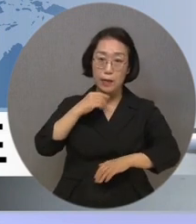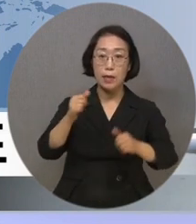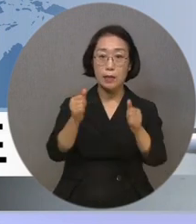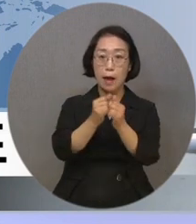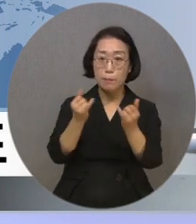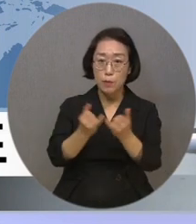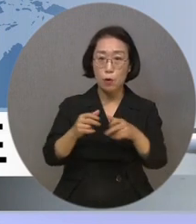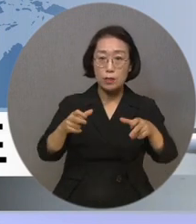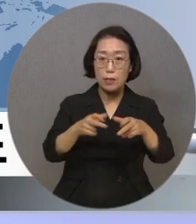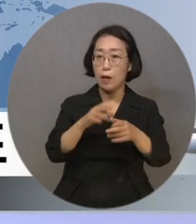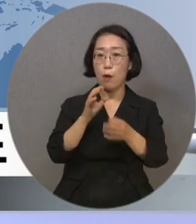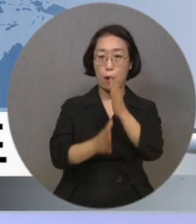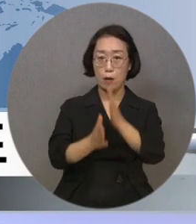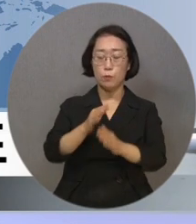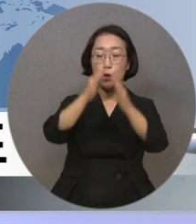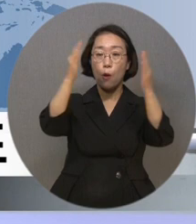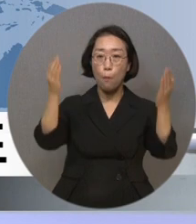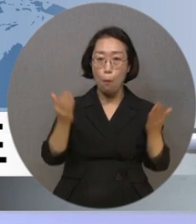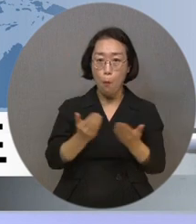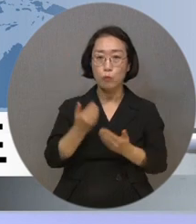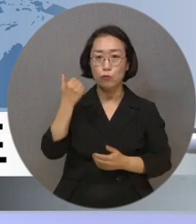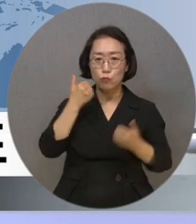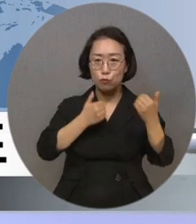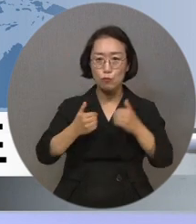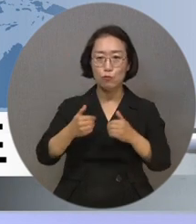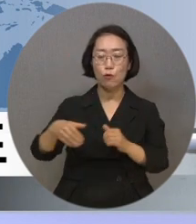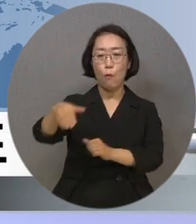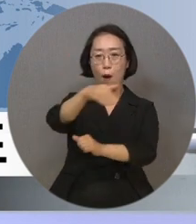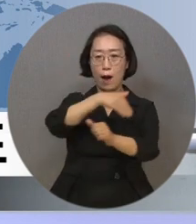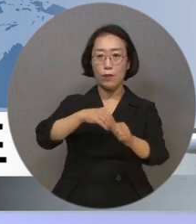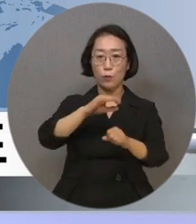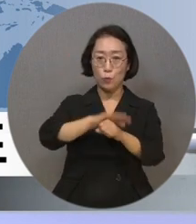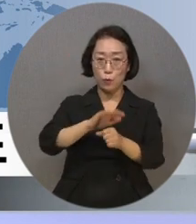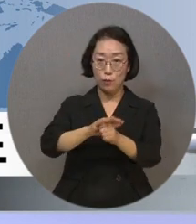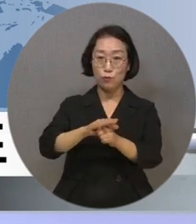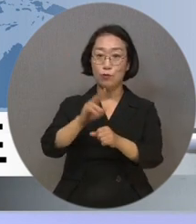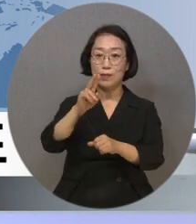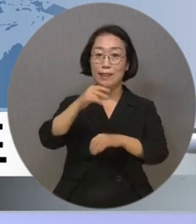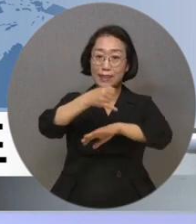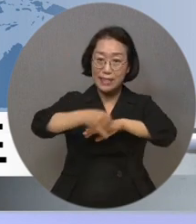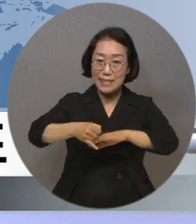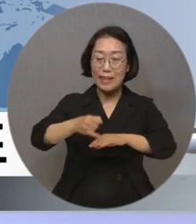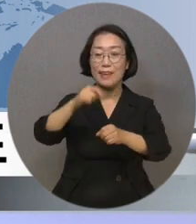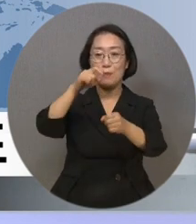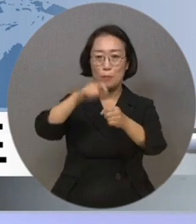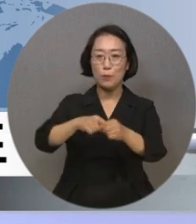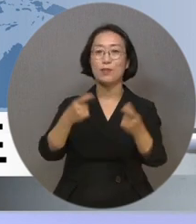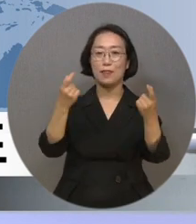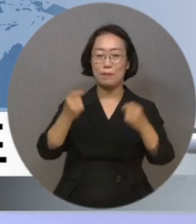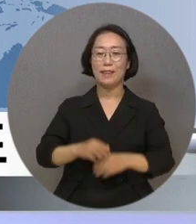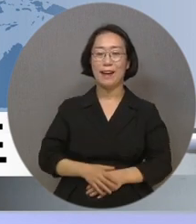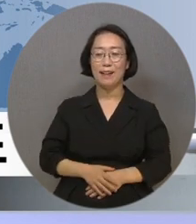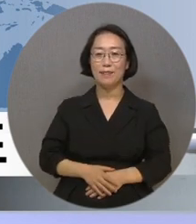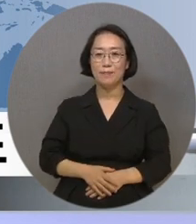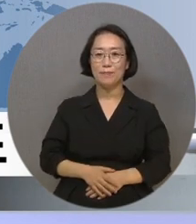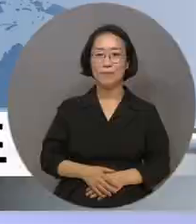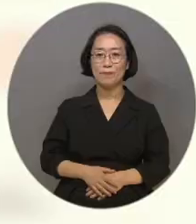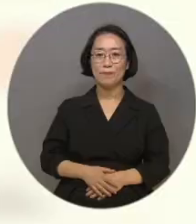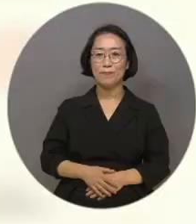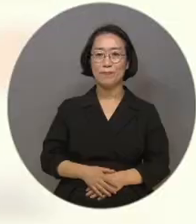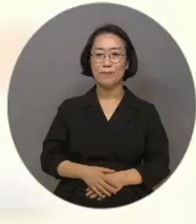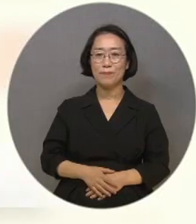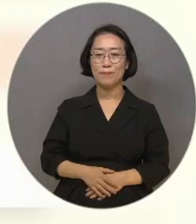장애의 유무와 관계없이 누구나 공평한 사용 환경을 만드는 디자인을 말하는데요 박성용 기자가 소개합니다